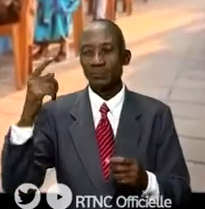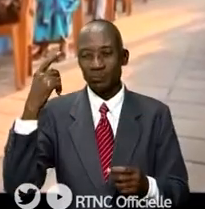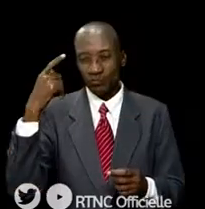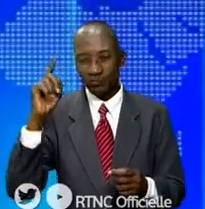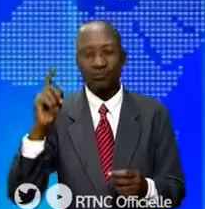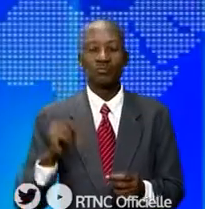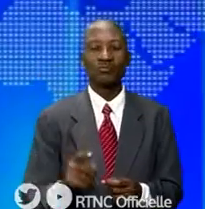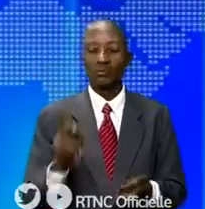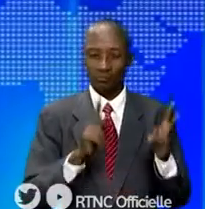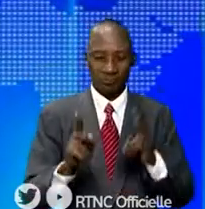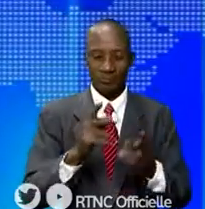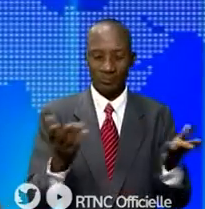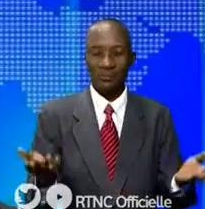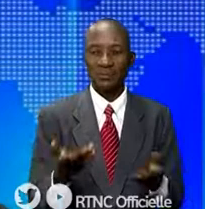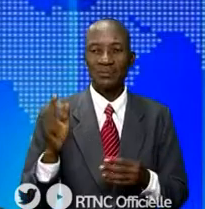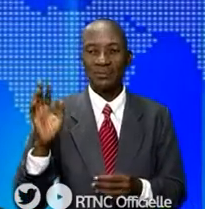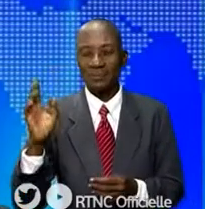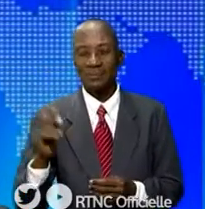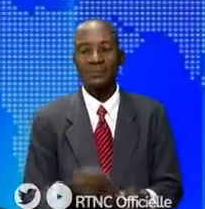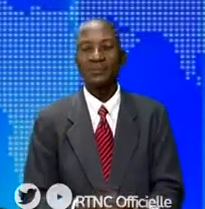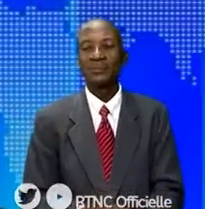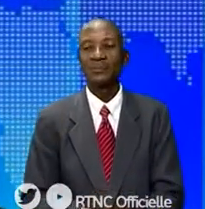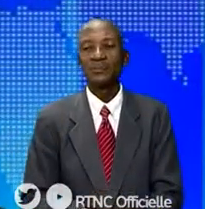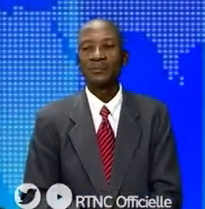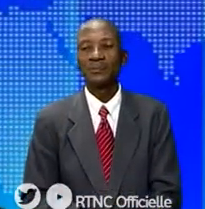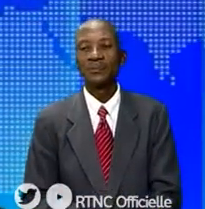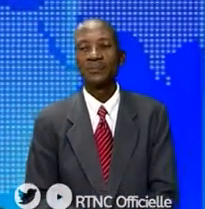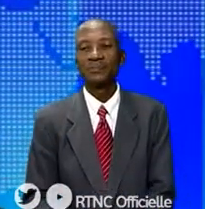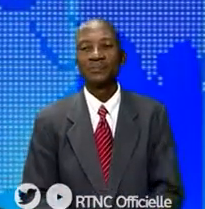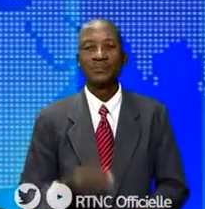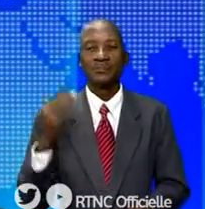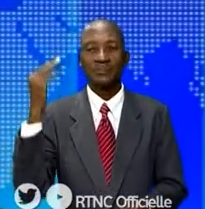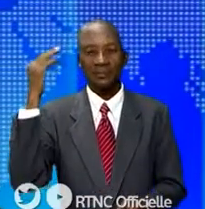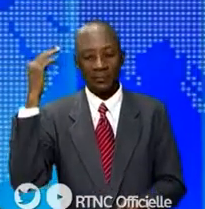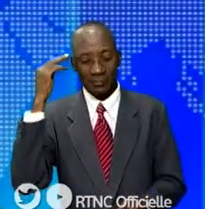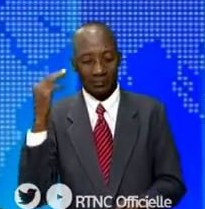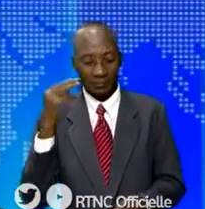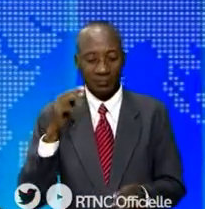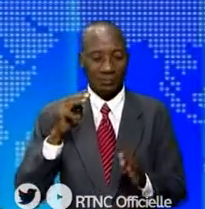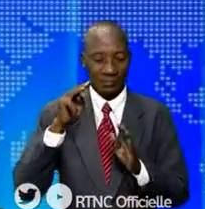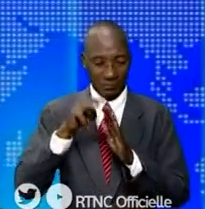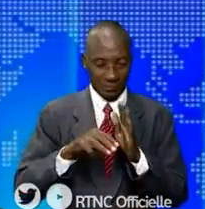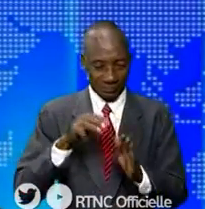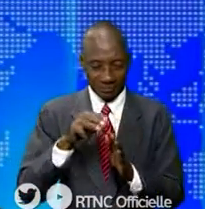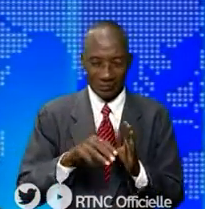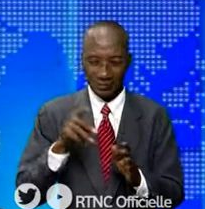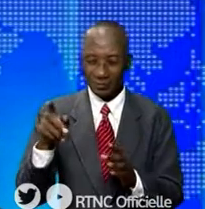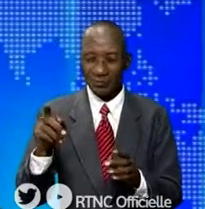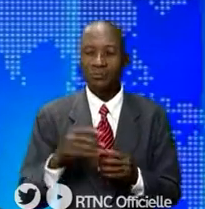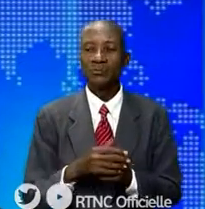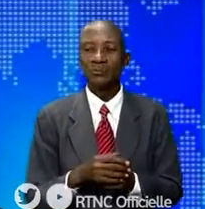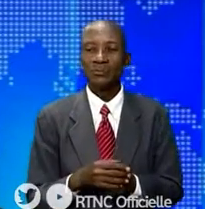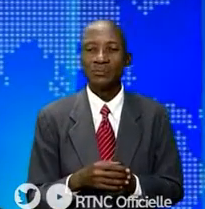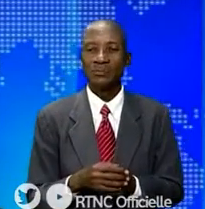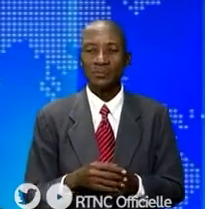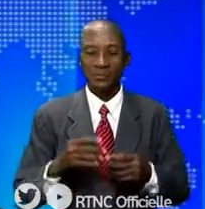message. Le ministre de Médias toujours, Jolino Makelele, invite les médecins et infirmiers natifs